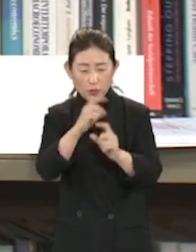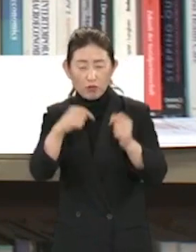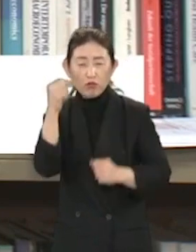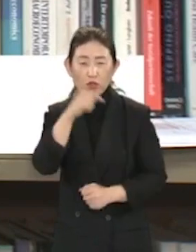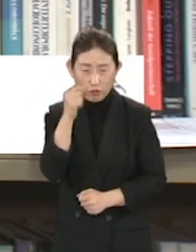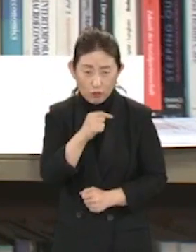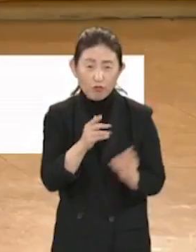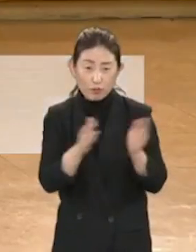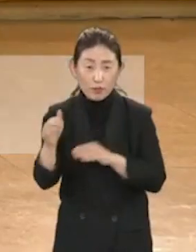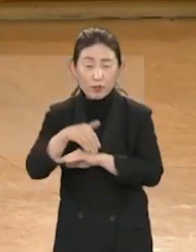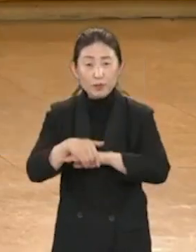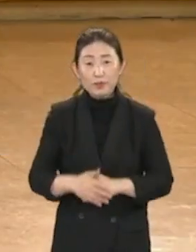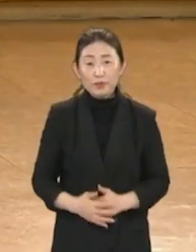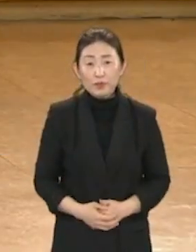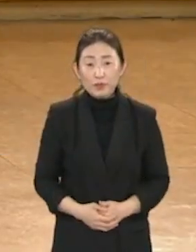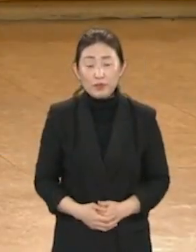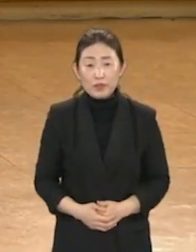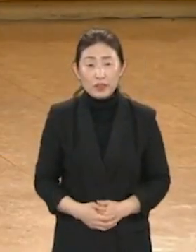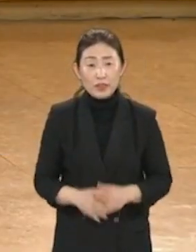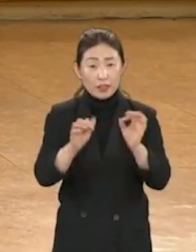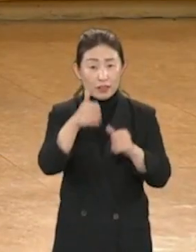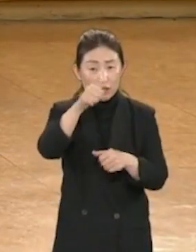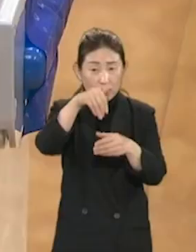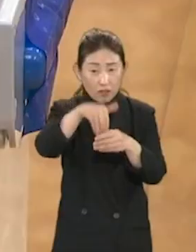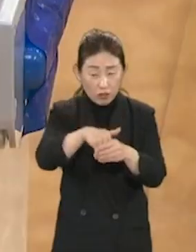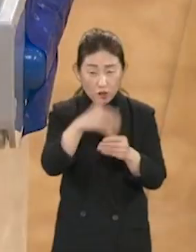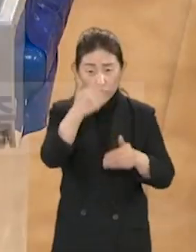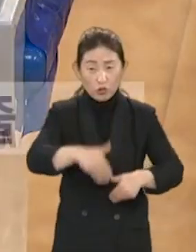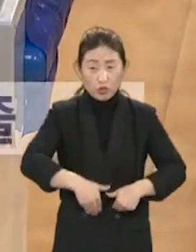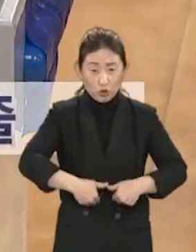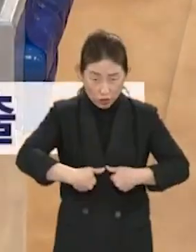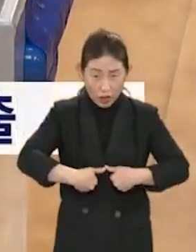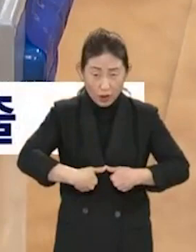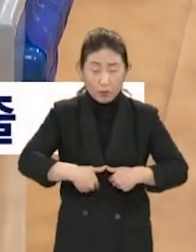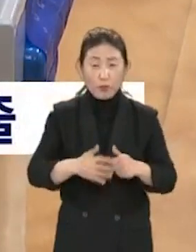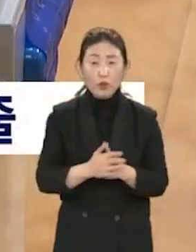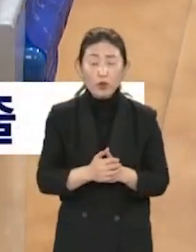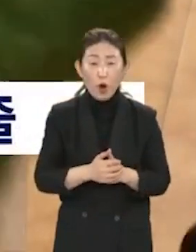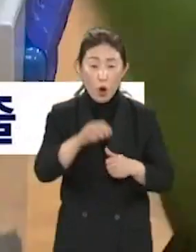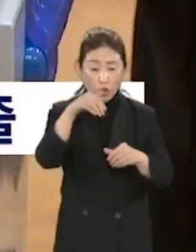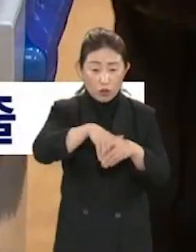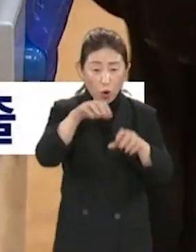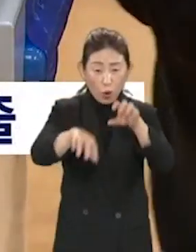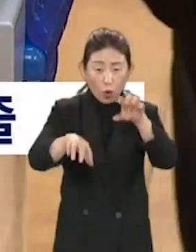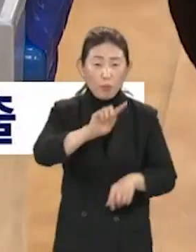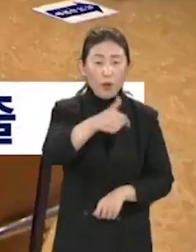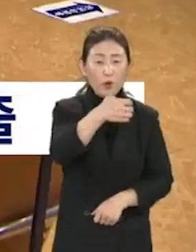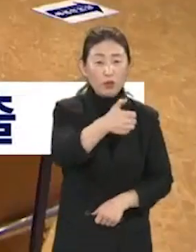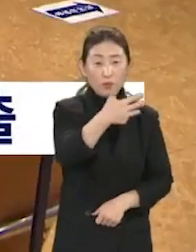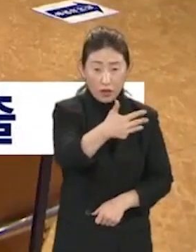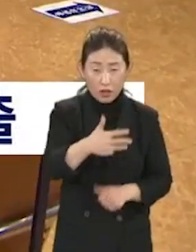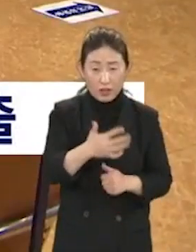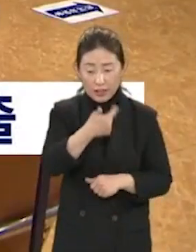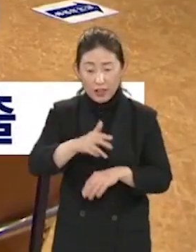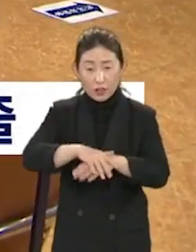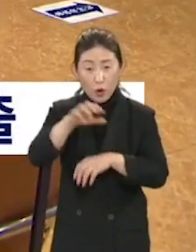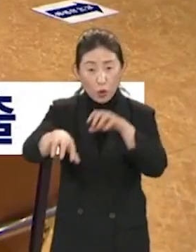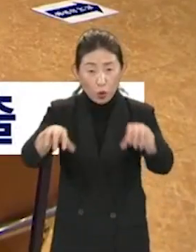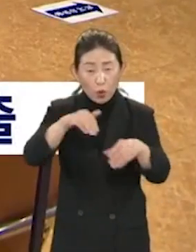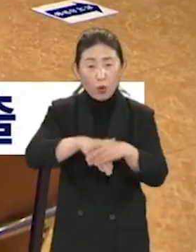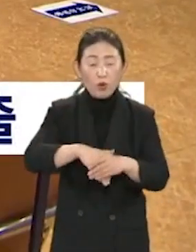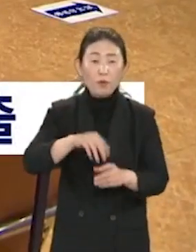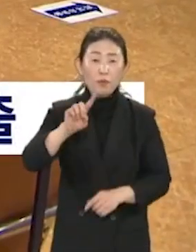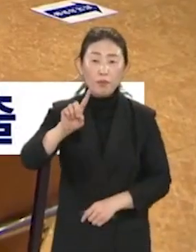보내도록 하겠습니다. 이번 조합장 선거에서 충남은 농수축협과 산림조합 등 158곳, 대전은